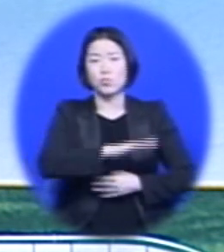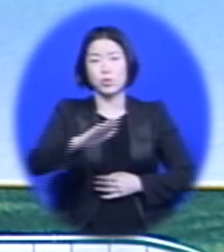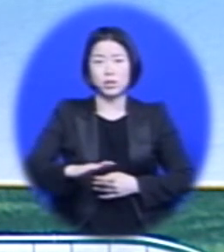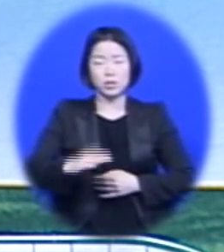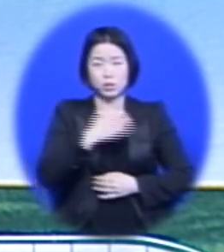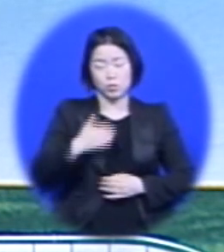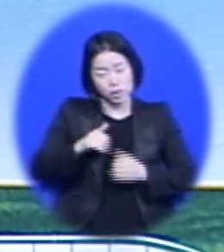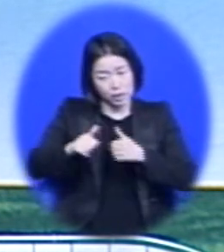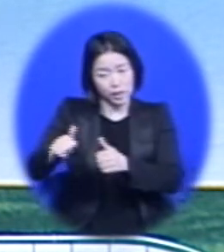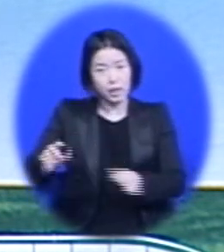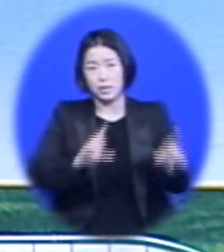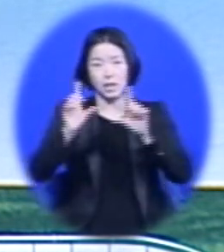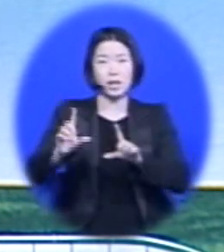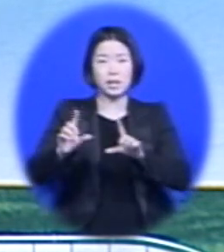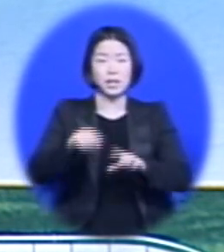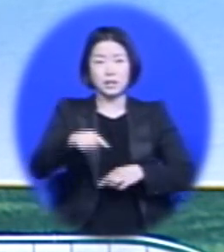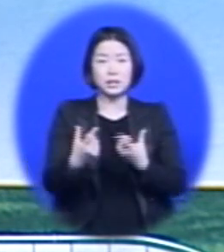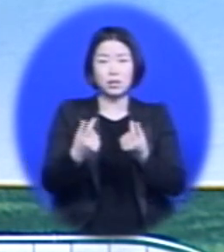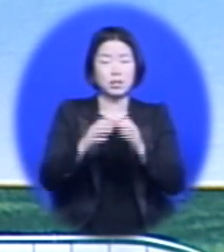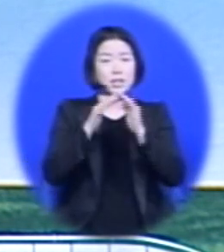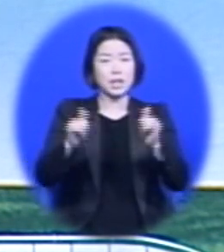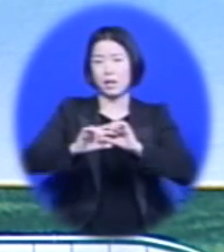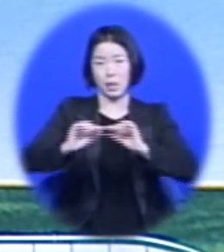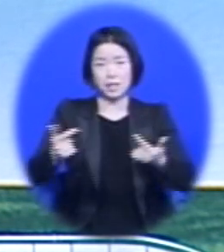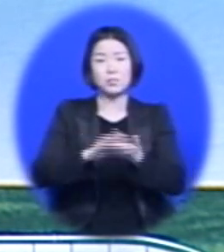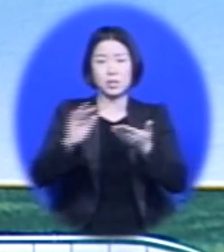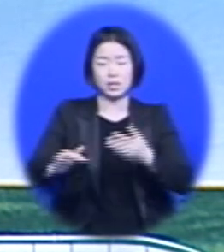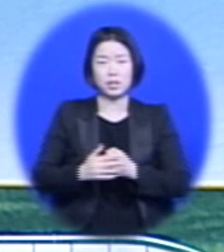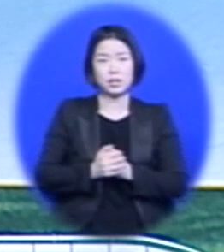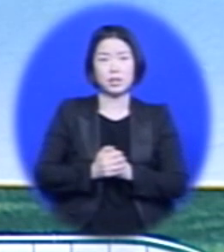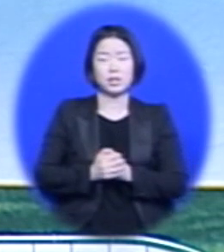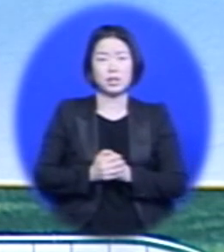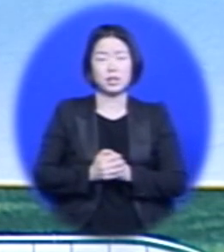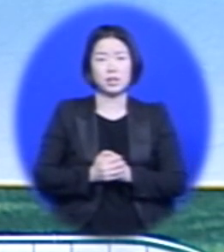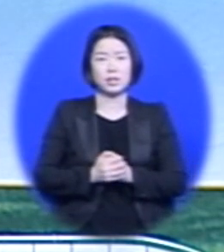육신을 따라 살 그런 사람 아닙니다.